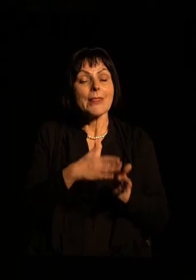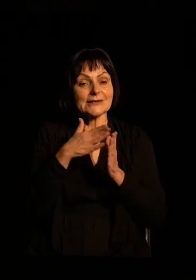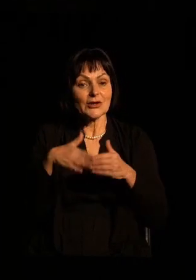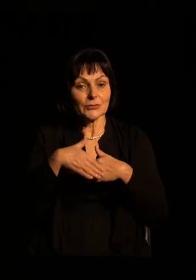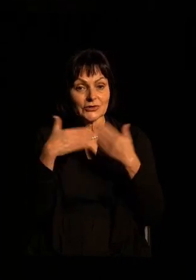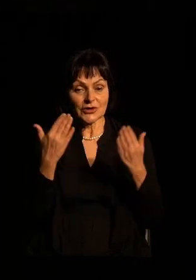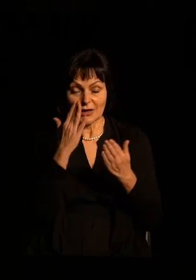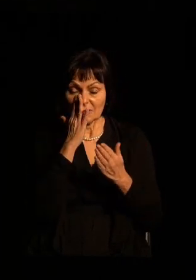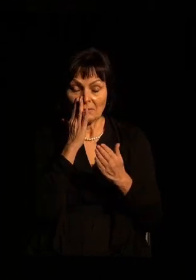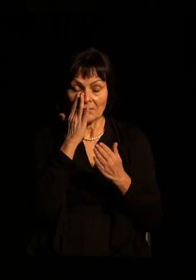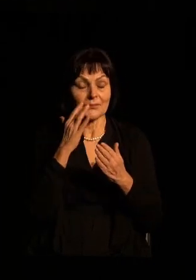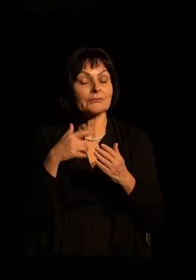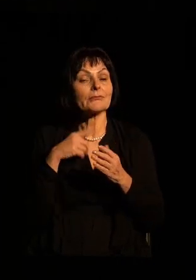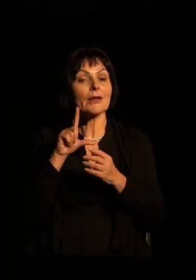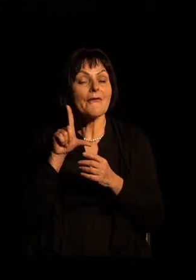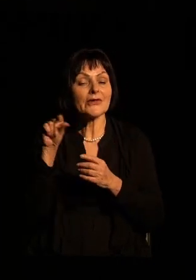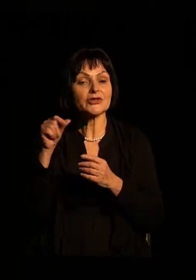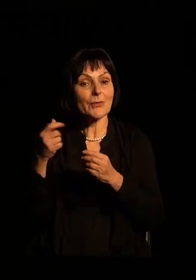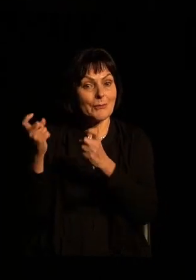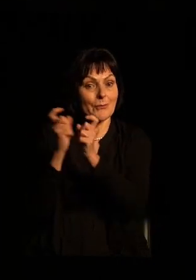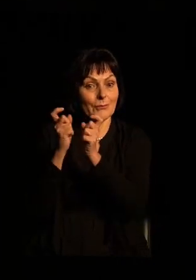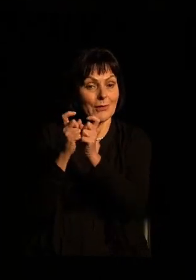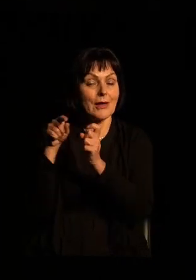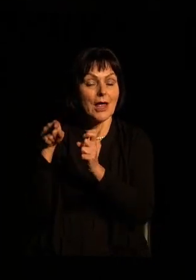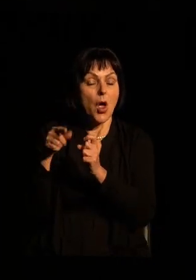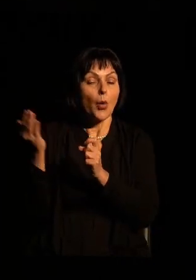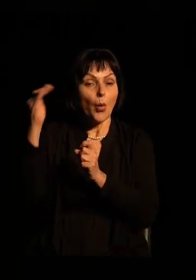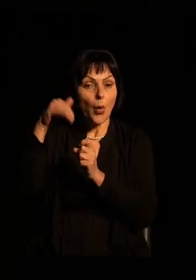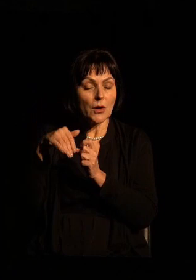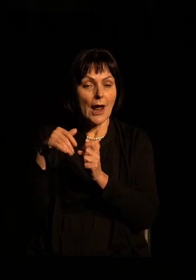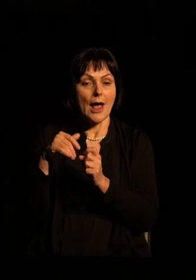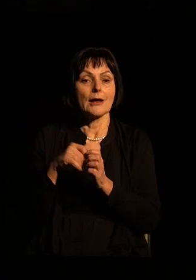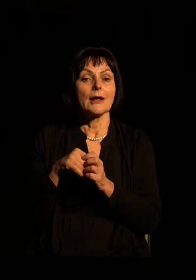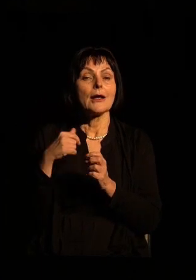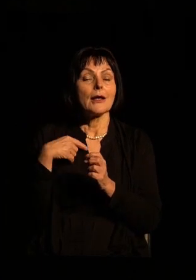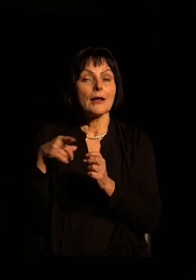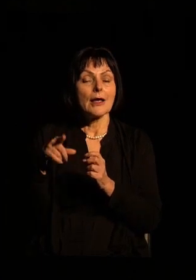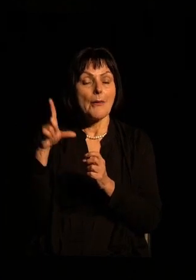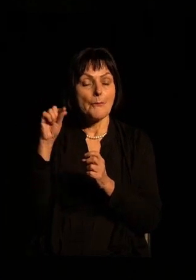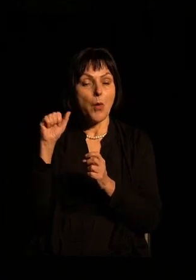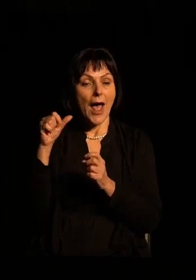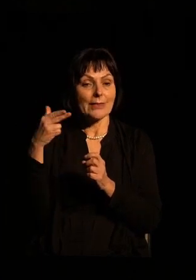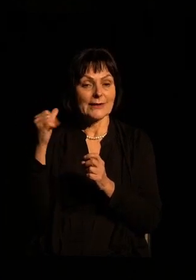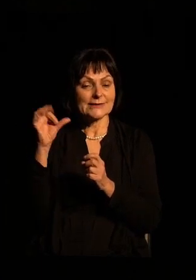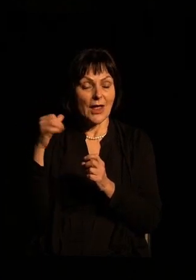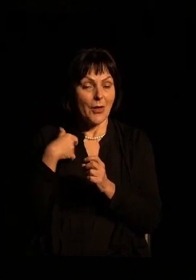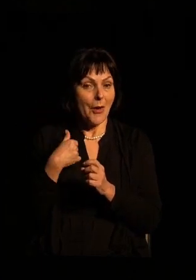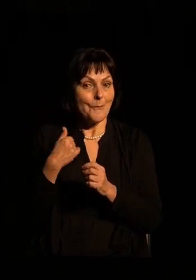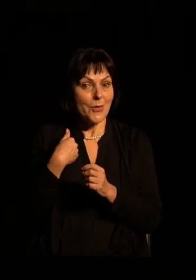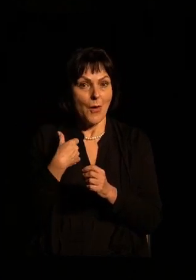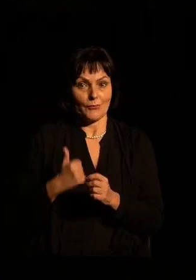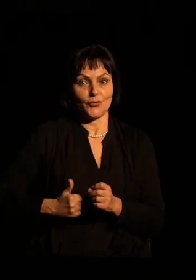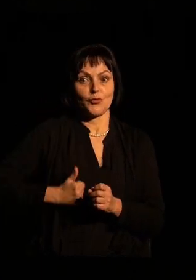dnia weszliśmy na sąsiadującą górę Poinsenon. Także ja byłem oczywiście